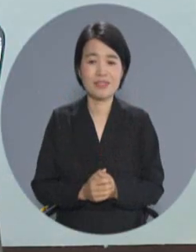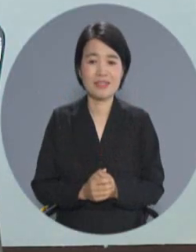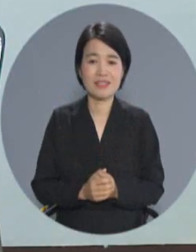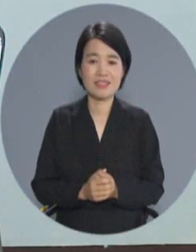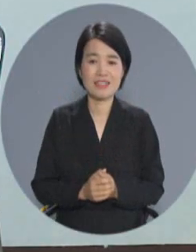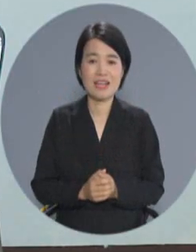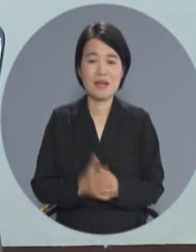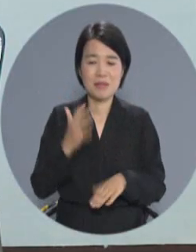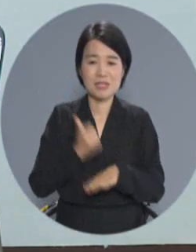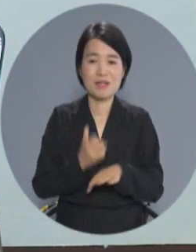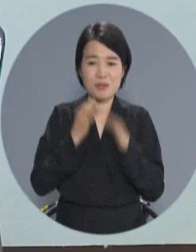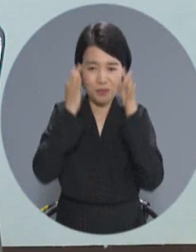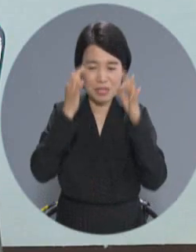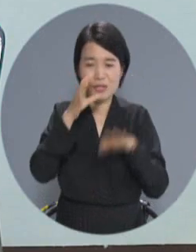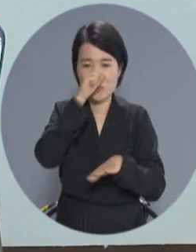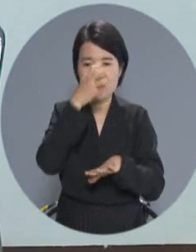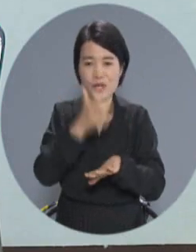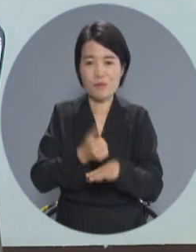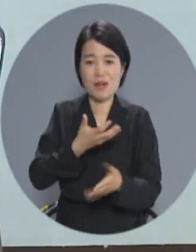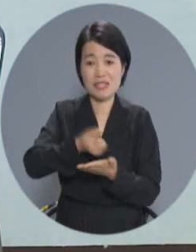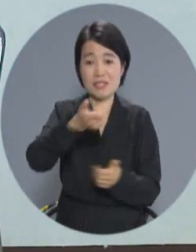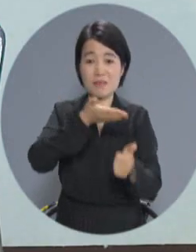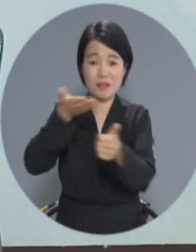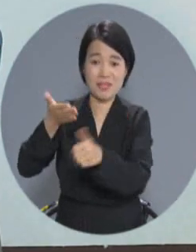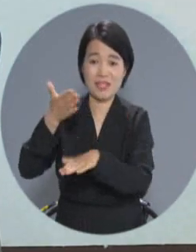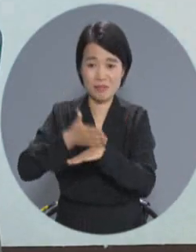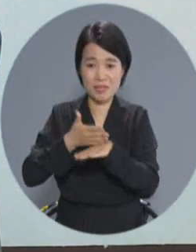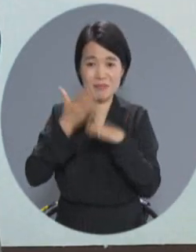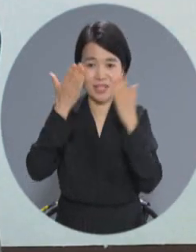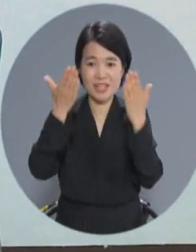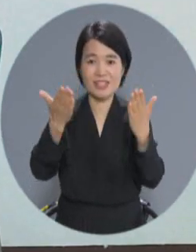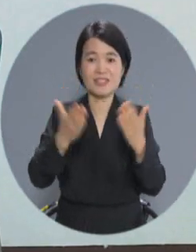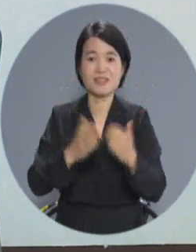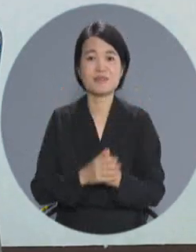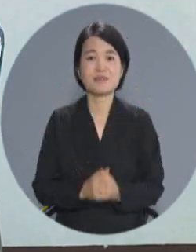선전 하시고 좋은 성과가 되시기 바랍니다 감사합니다 감사합니다